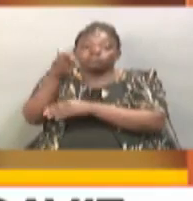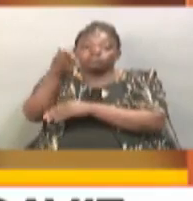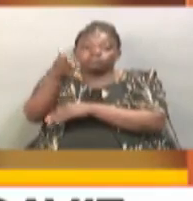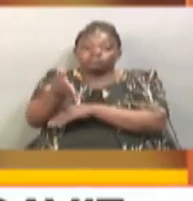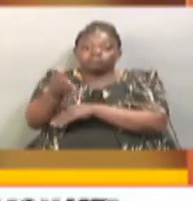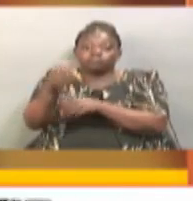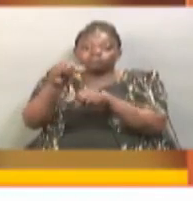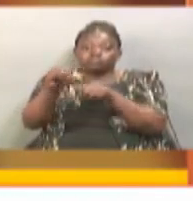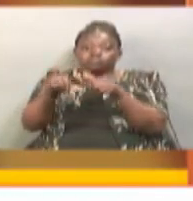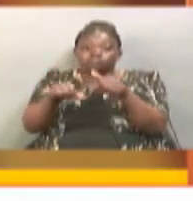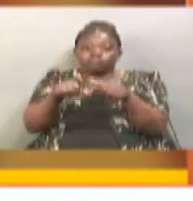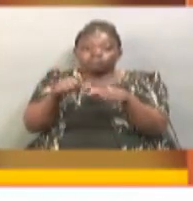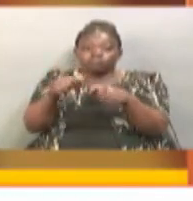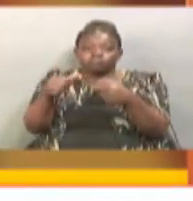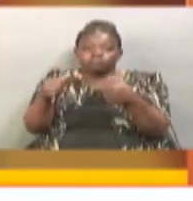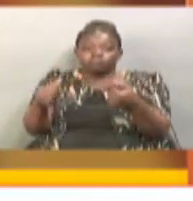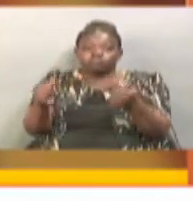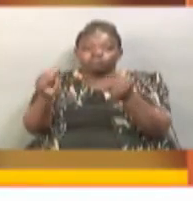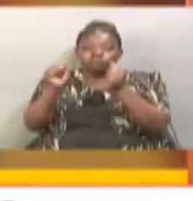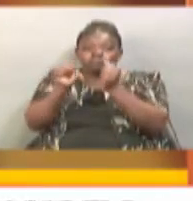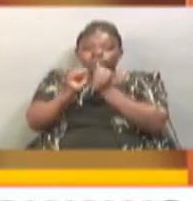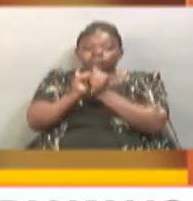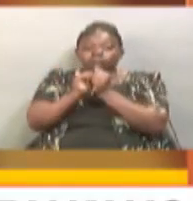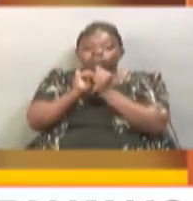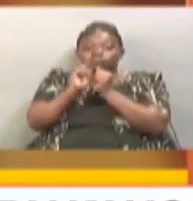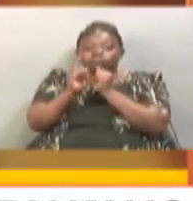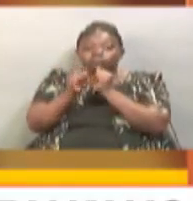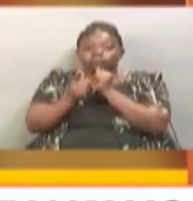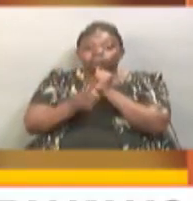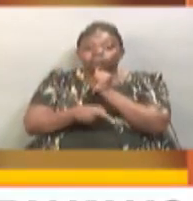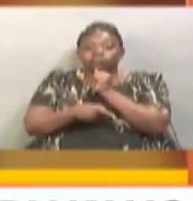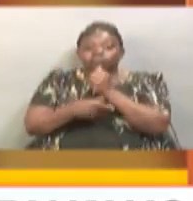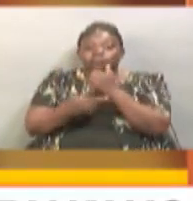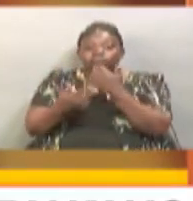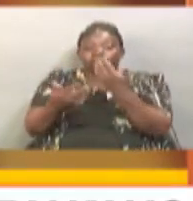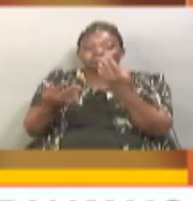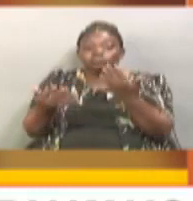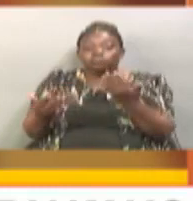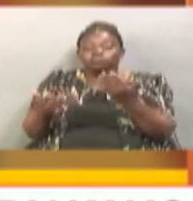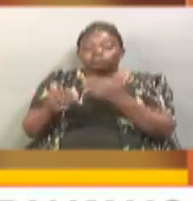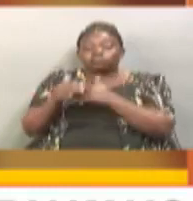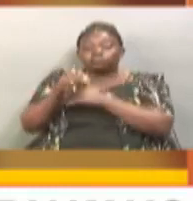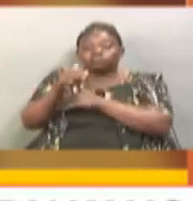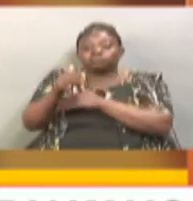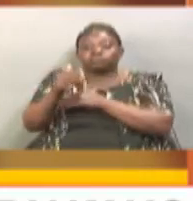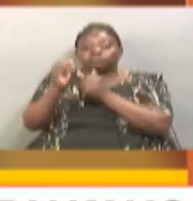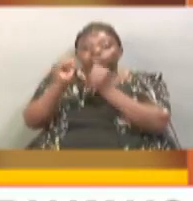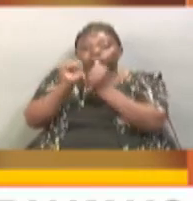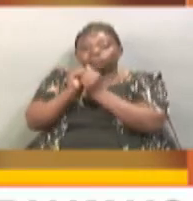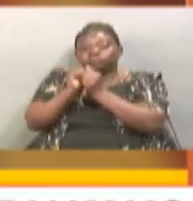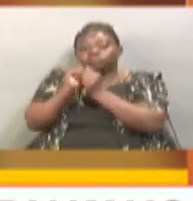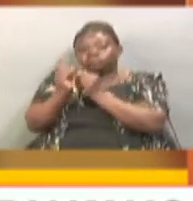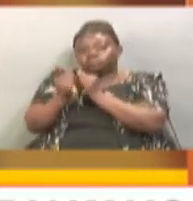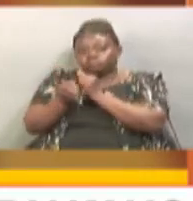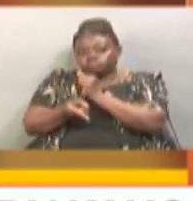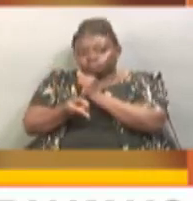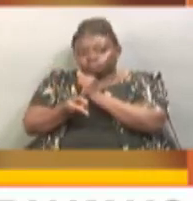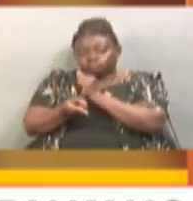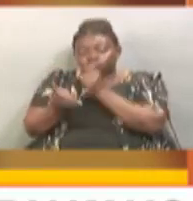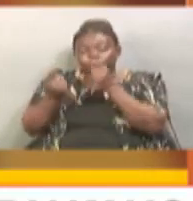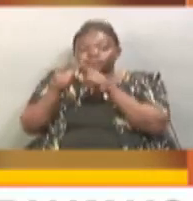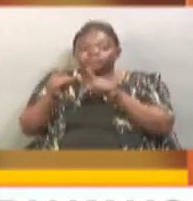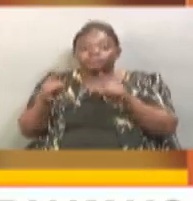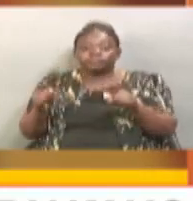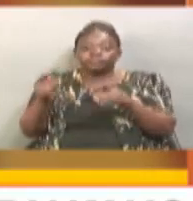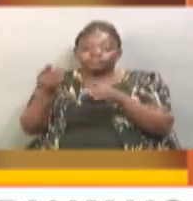baawera emitwalo nga 10 oba bayinza n'okuba nti bayisaamu mu 10 naye nga